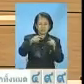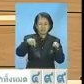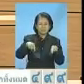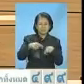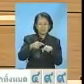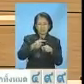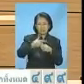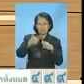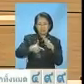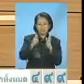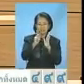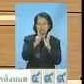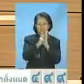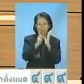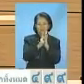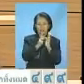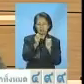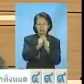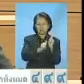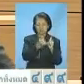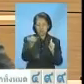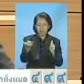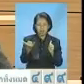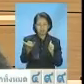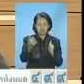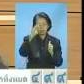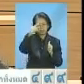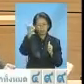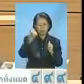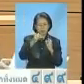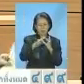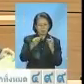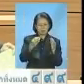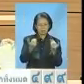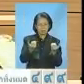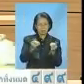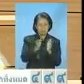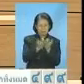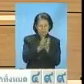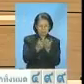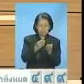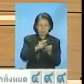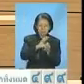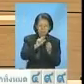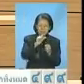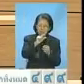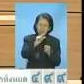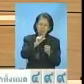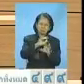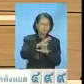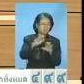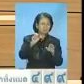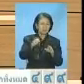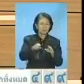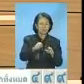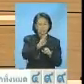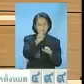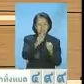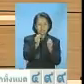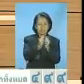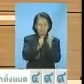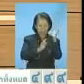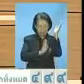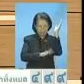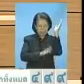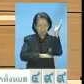เลิกกฎหมายทุกอย่างเพราะว่าเรื่องนี้ทั้งฉบับที่ท่านเขียนมาเนี่ยไม่สามารถจะใช้กับภา